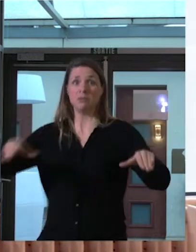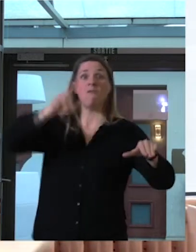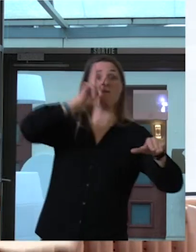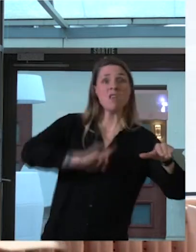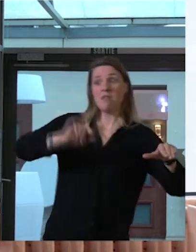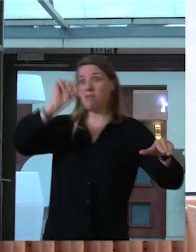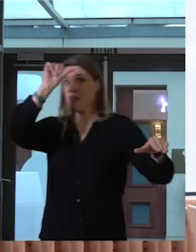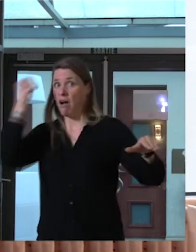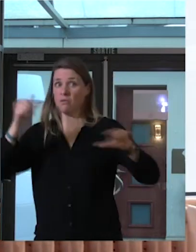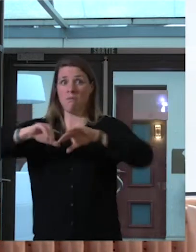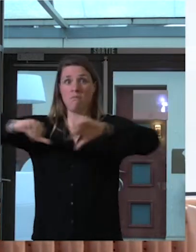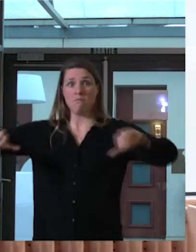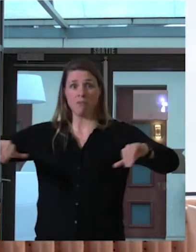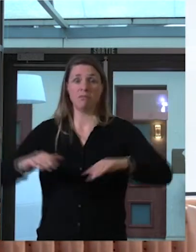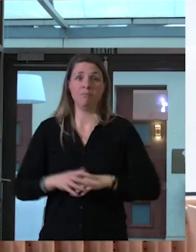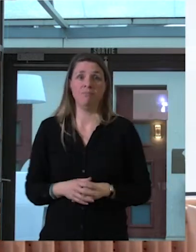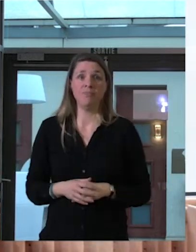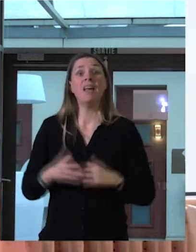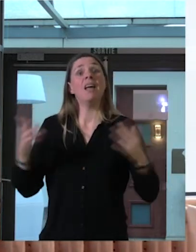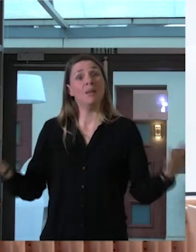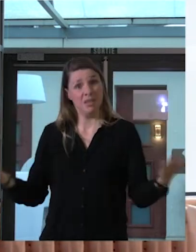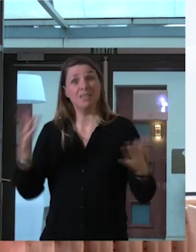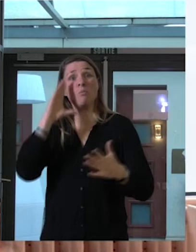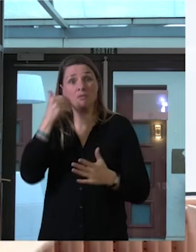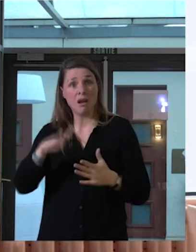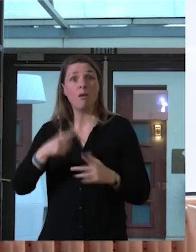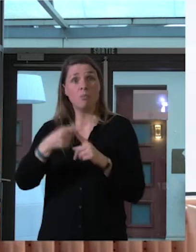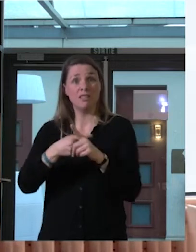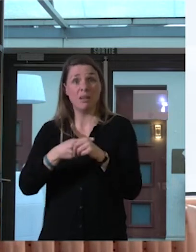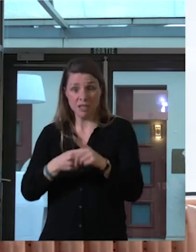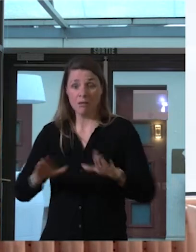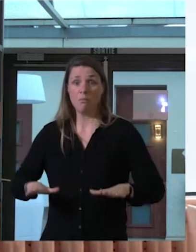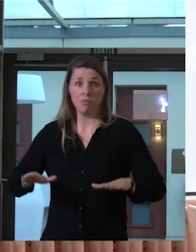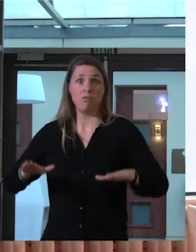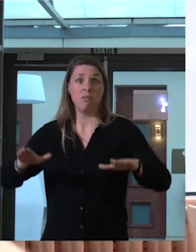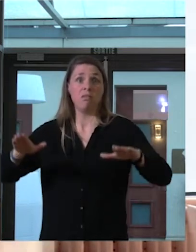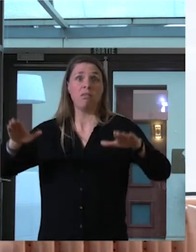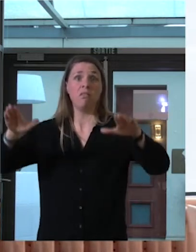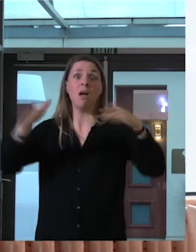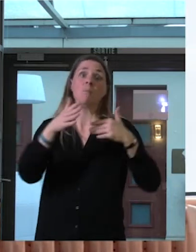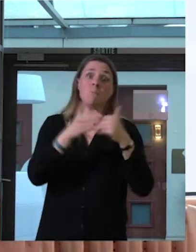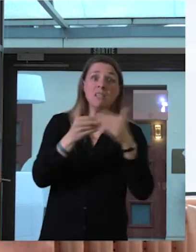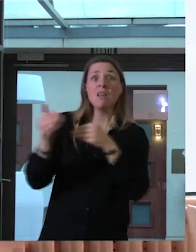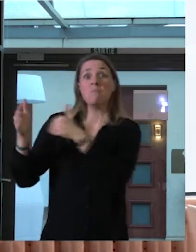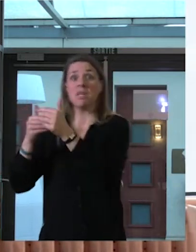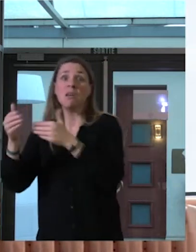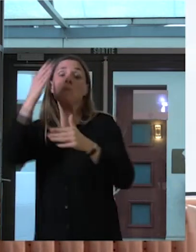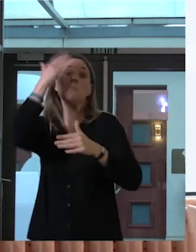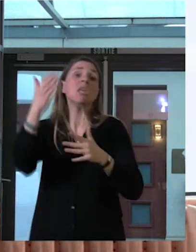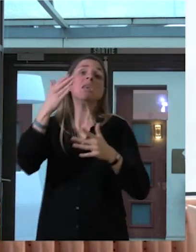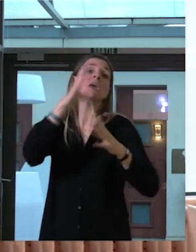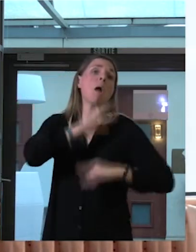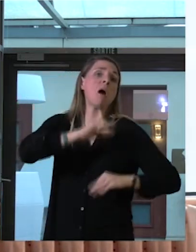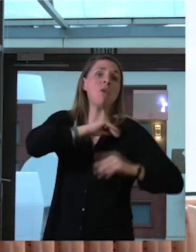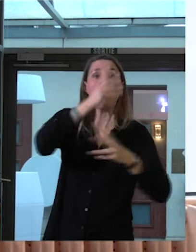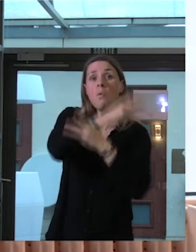garçons. Et donc ça ne va ne faire qu'augmenter au fur et à mesure de la carrière sportive, soit en amateur, soit en professionnel. Mais